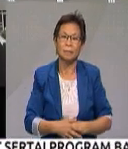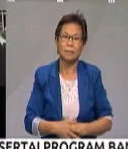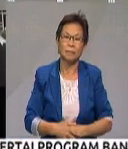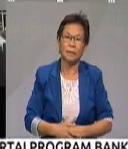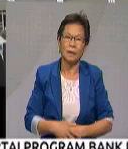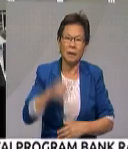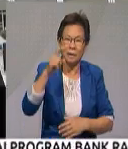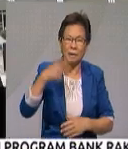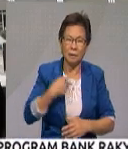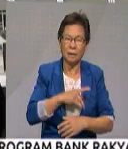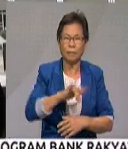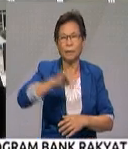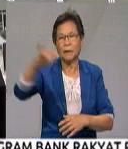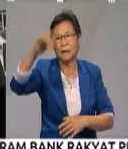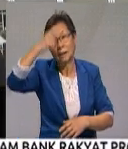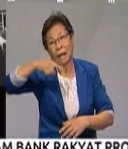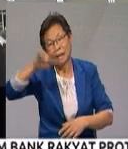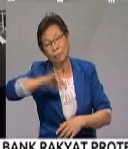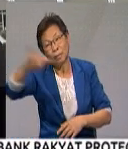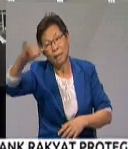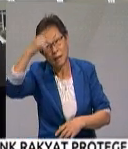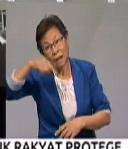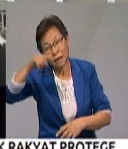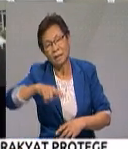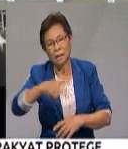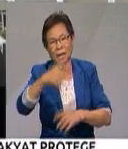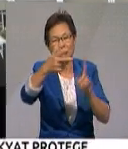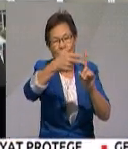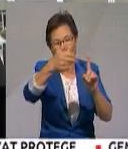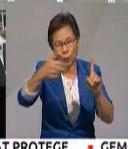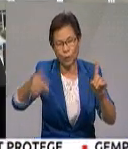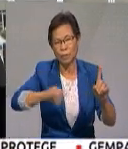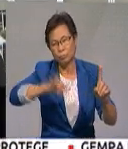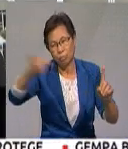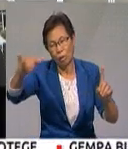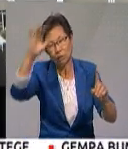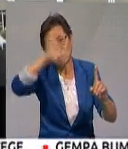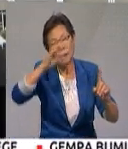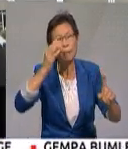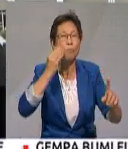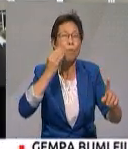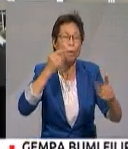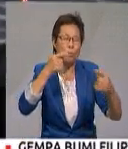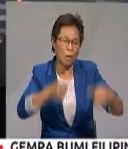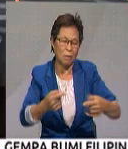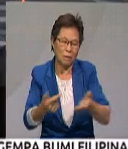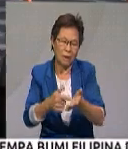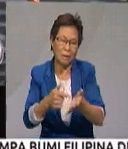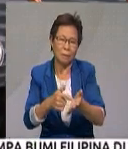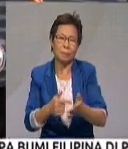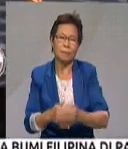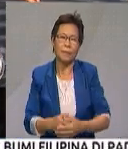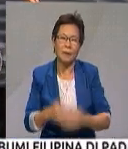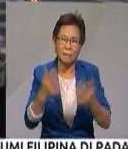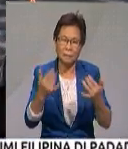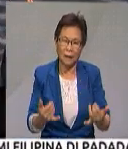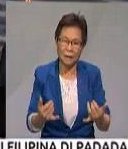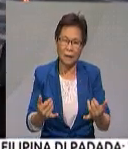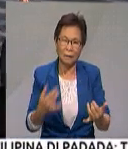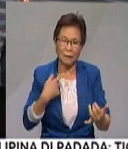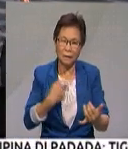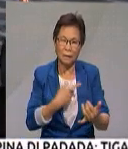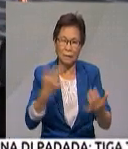Kena pergi ke Thailand, Indonesia untuk mencari pengalaman pertandingan lagi. Masa sekarang ni kita